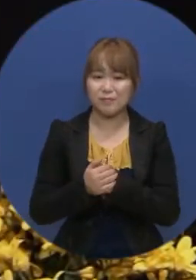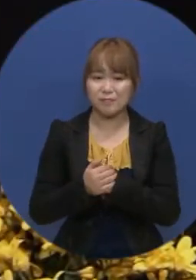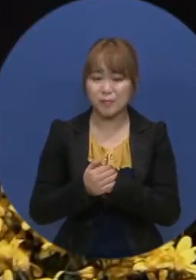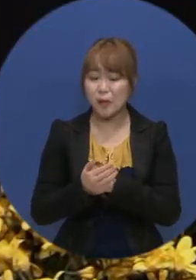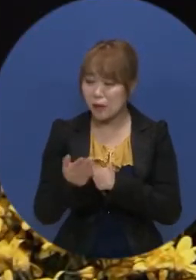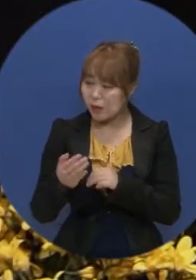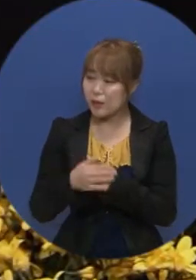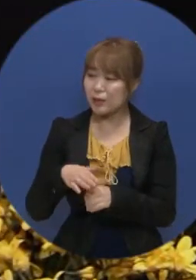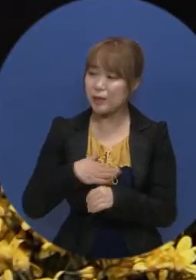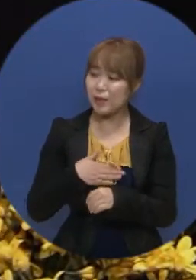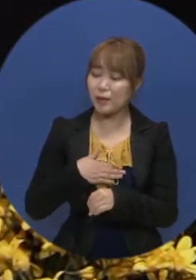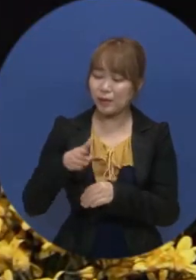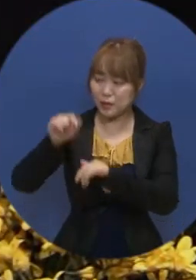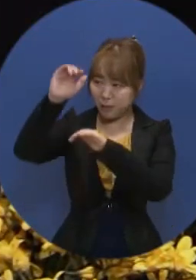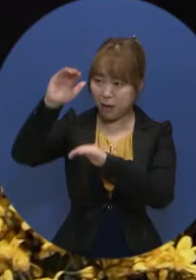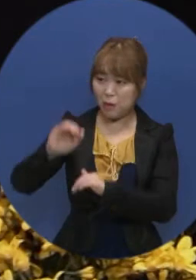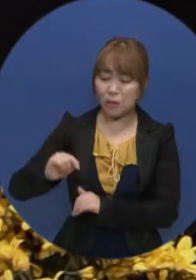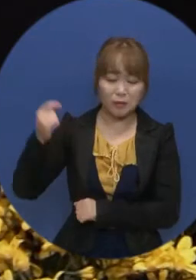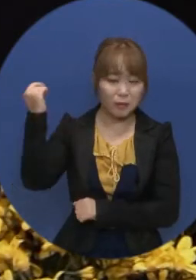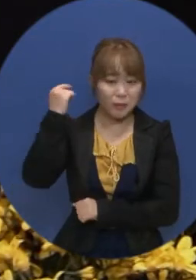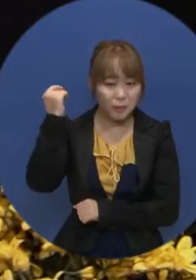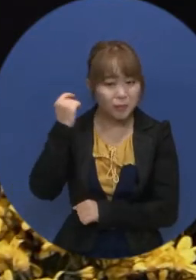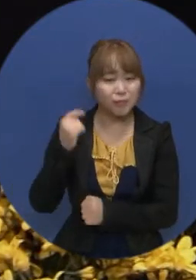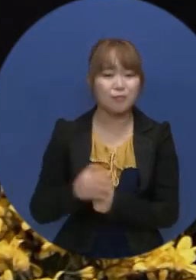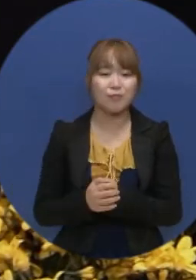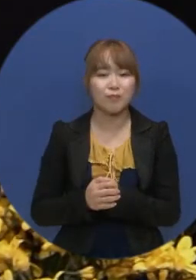이렇게 이사님의 얘기를 들으면서